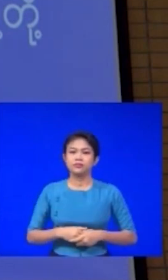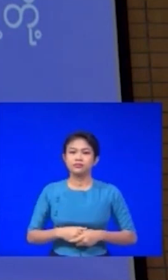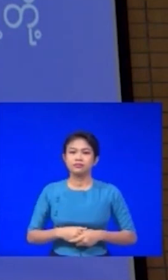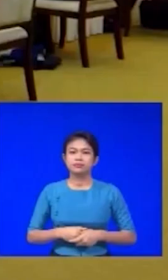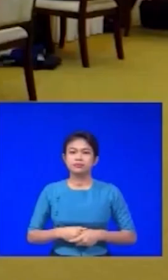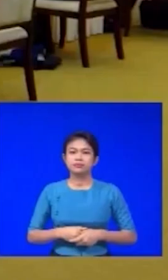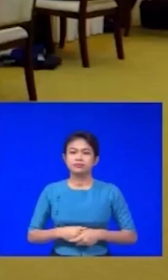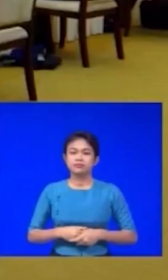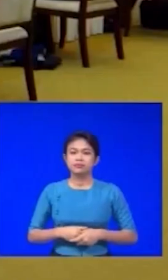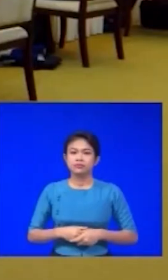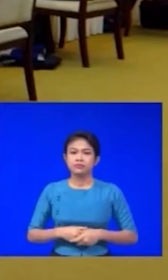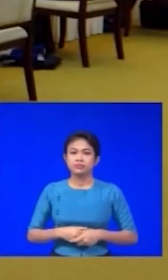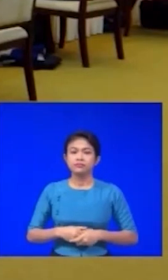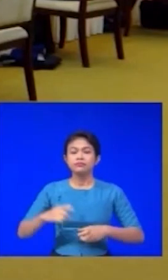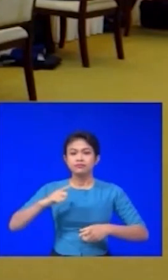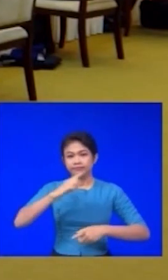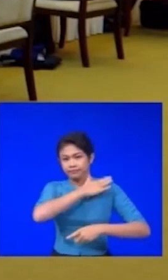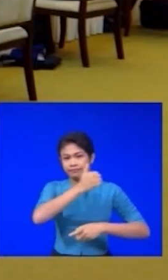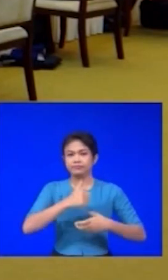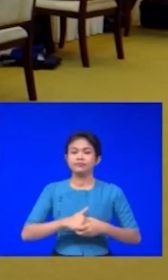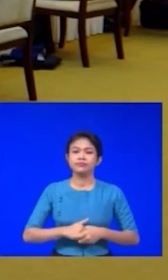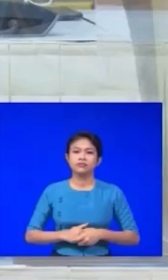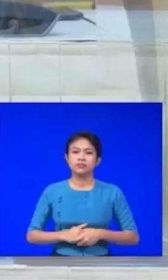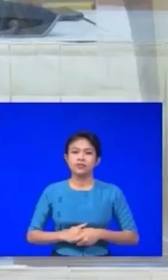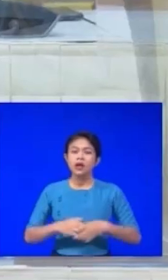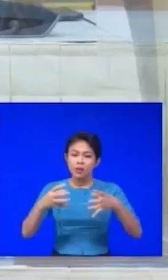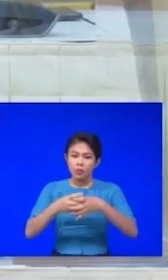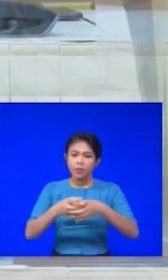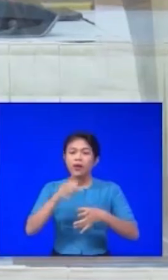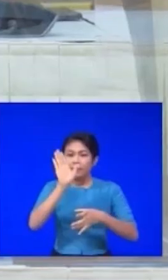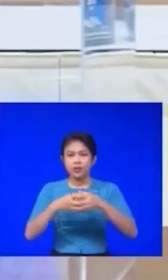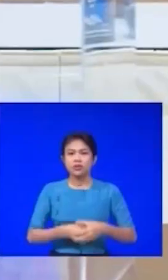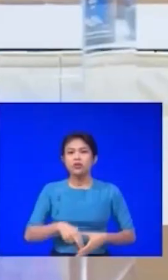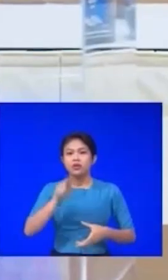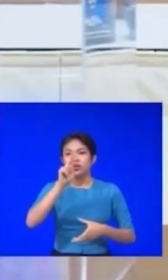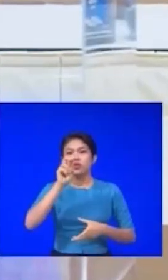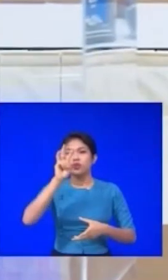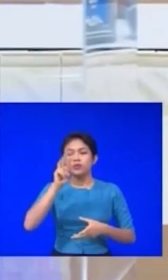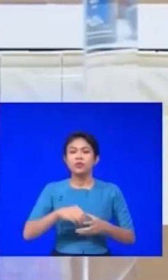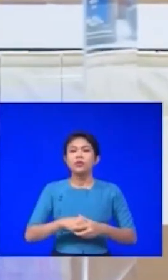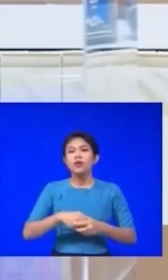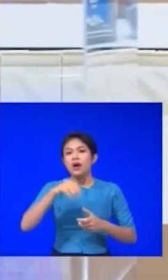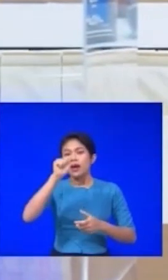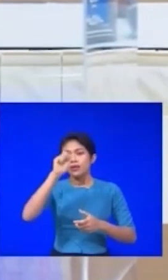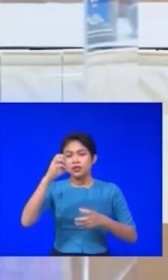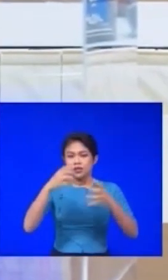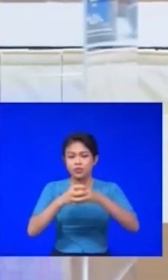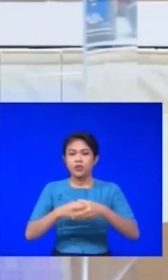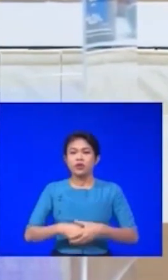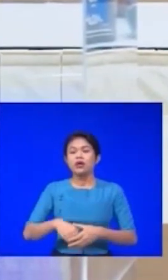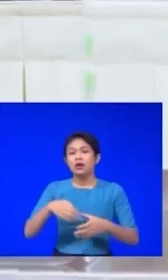စစ်ကောင်စီနဲ့ရှမ်းပြည်နယ်အတွင်းကတိုင်းရင်းသားလက်နက်ကိုင်အဖွဲ့တွေဖြစ်တဲ့ဝါပြီးသွေးစည်းညီညွတ်ရေးပါတီ UWSP အမျိုးသားဒီမိုကရက်တစ်မဟာမိတ်အ